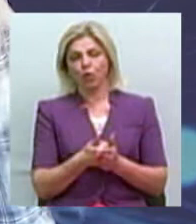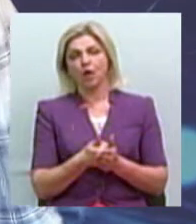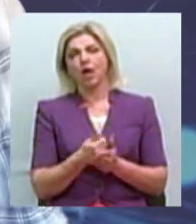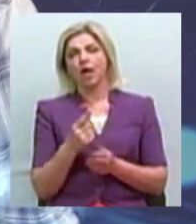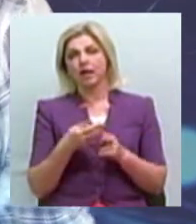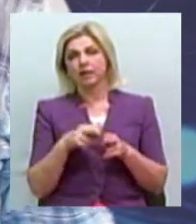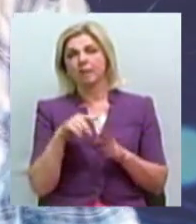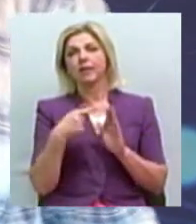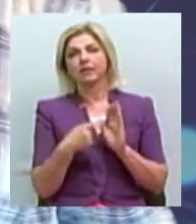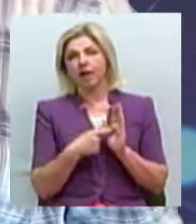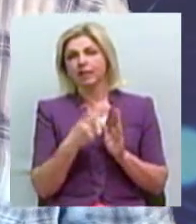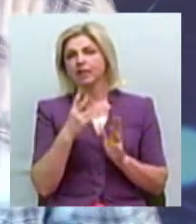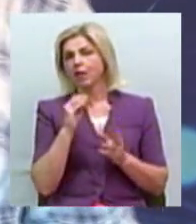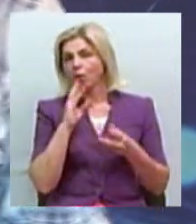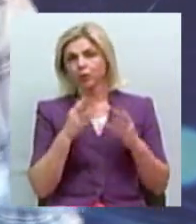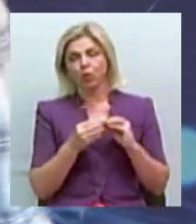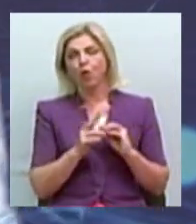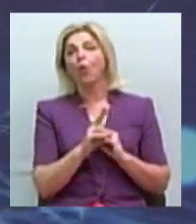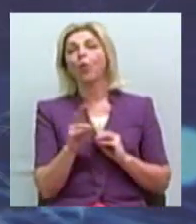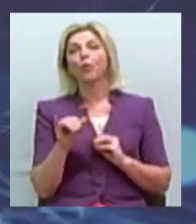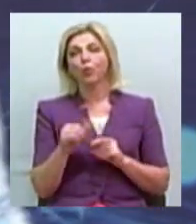не залагоджені? Ну, кому це вигідно?